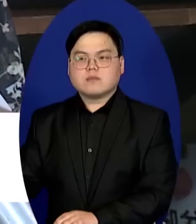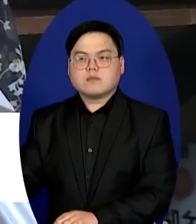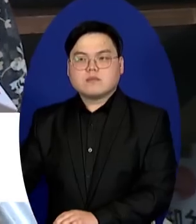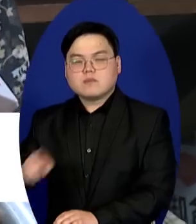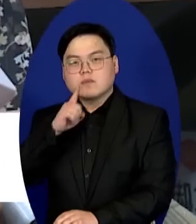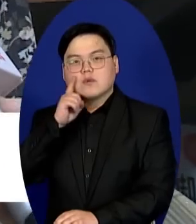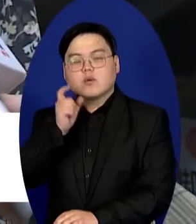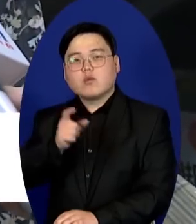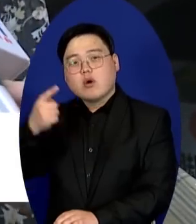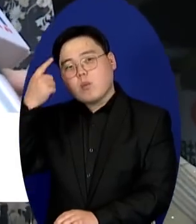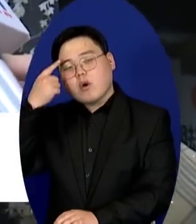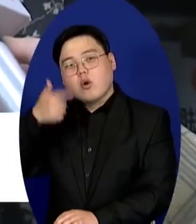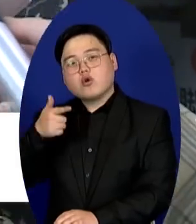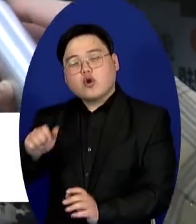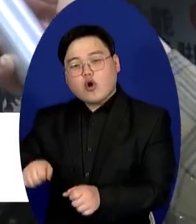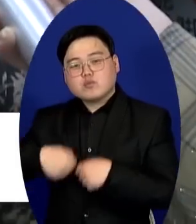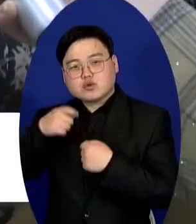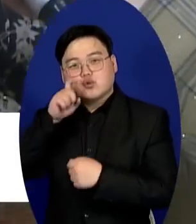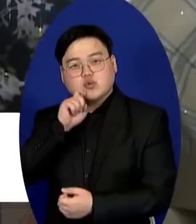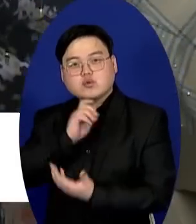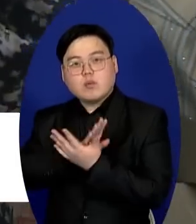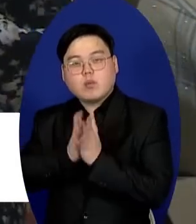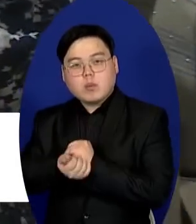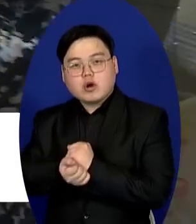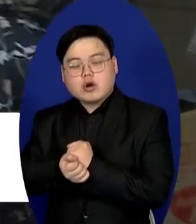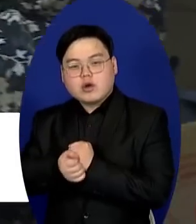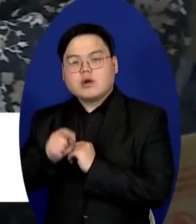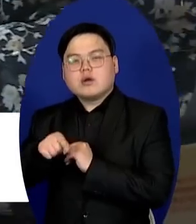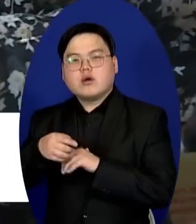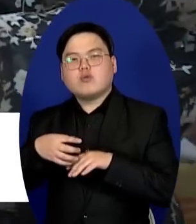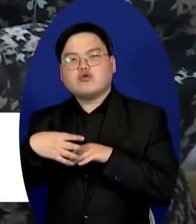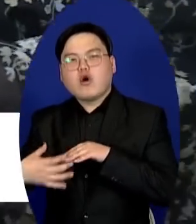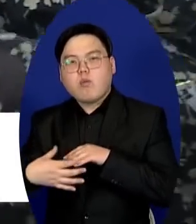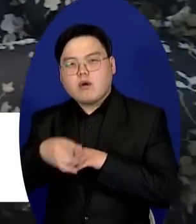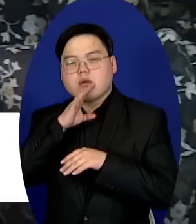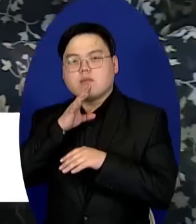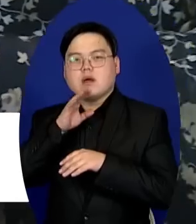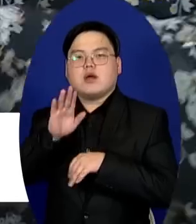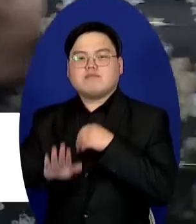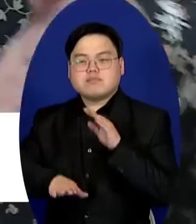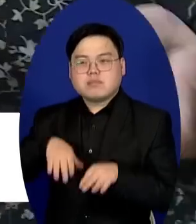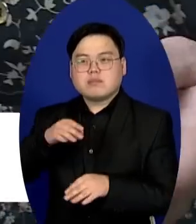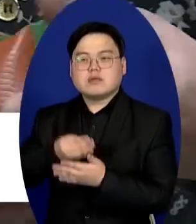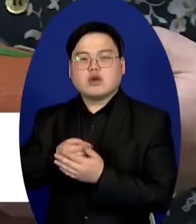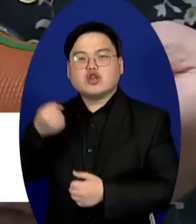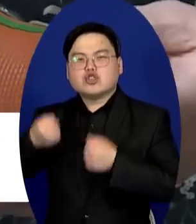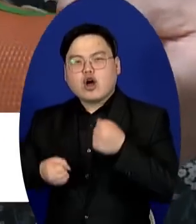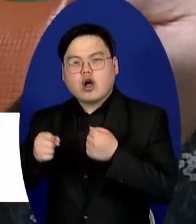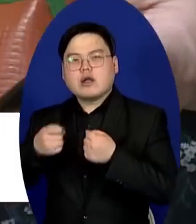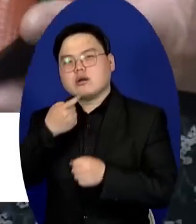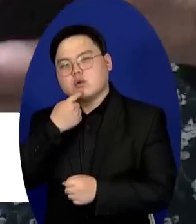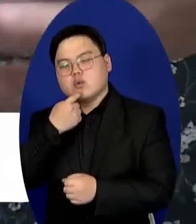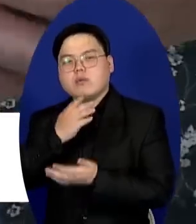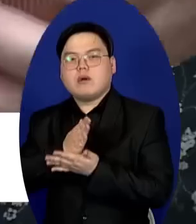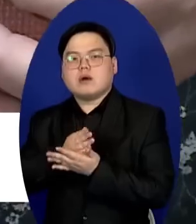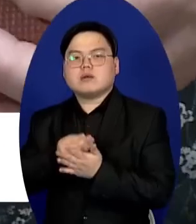Залуучууд Монгол гутлаа өмсөх гээд байдгийг. Тэгээ ингээ өмсгөөд явахгаар ингээ томдоо дайн хаазгшгэд ингээ дайн арай жоохон хүнд байна гэл